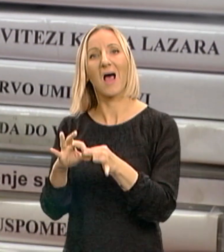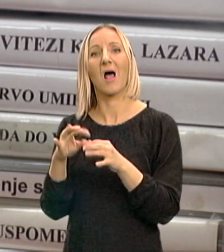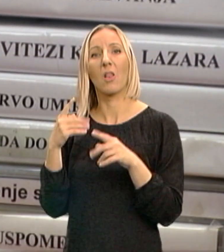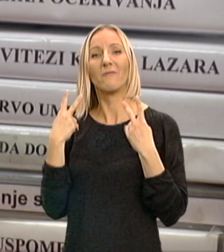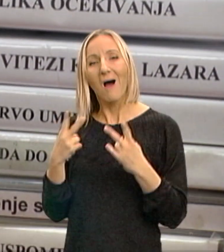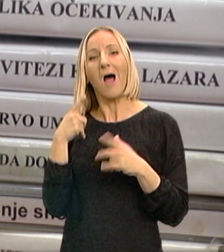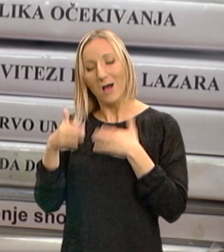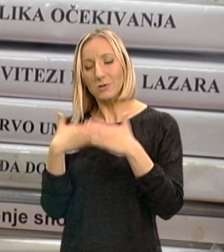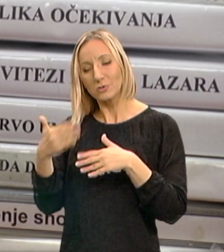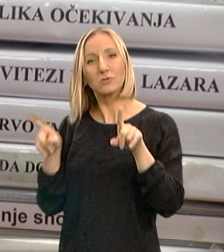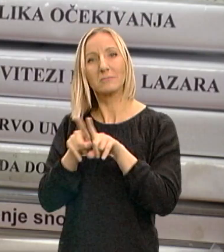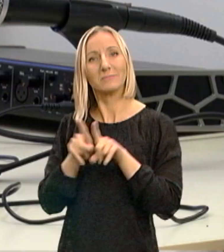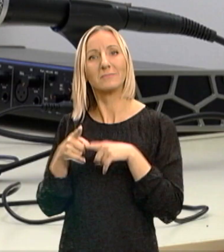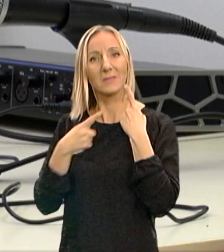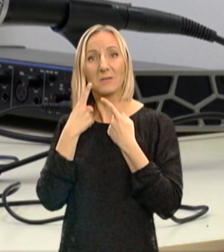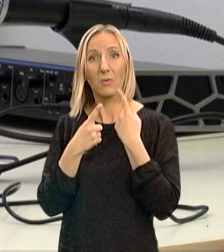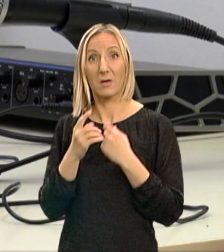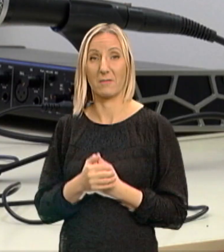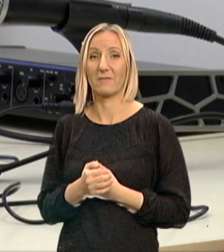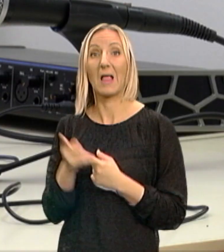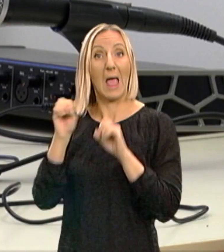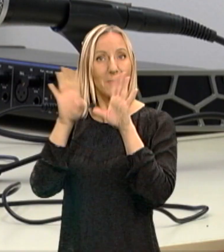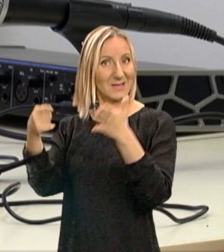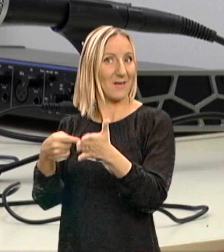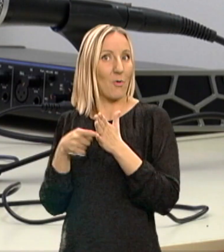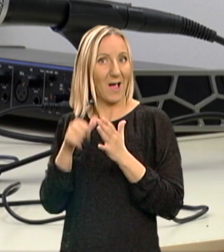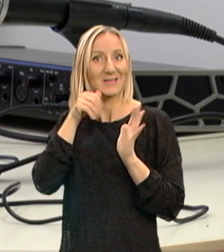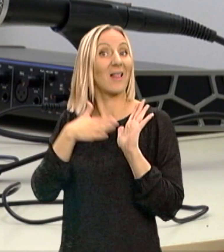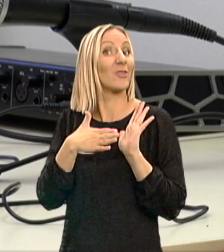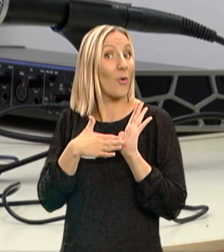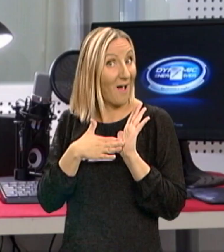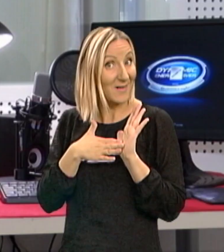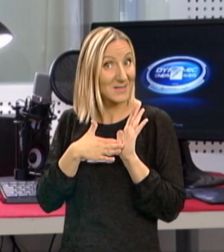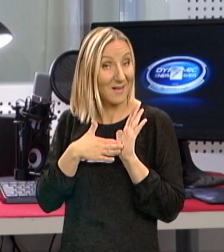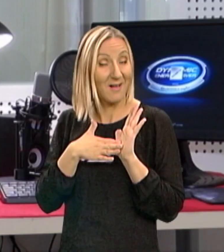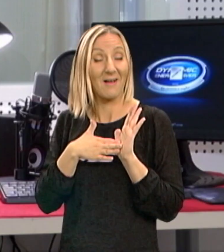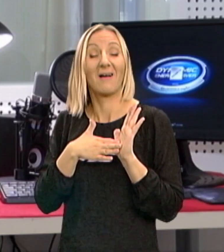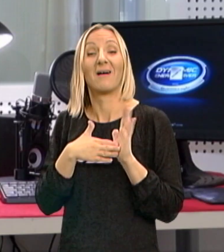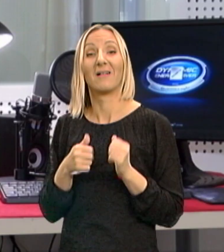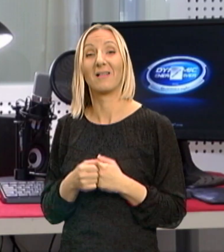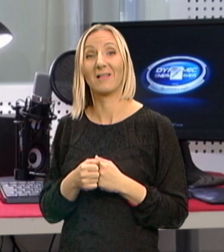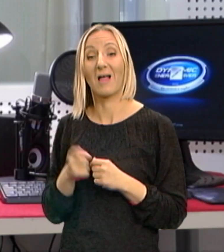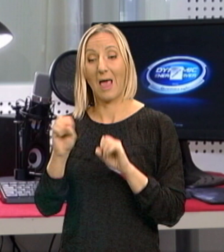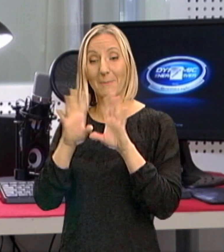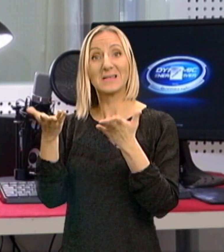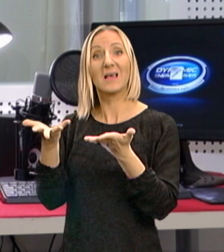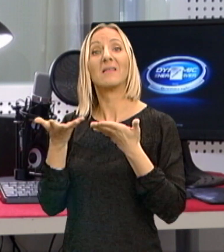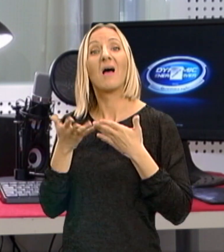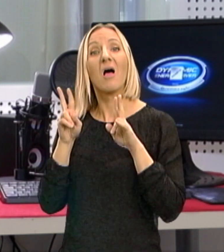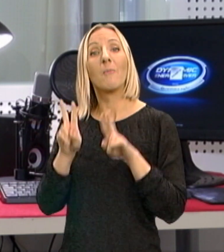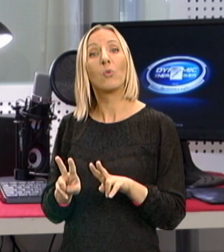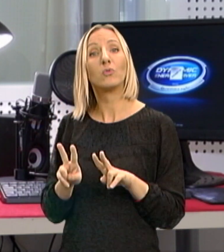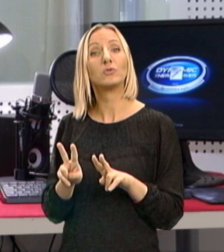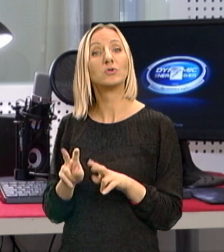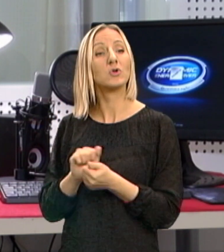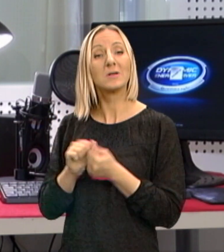važan. Emisija je to pokazala i dokazala. Emisija je dala mogućnost da